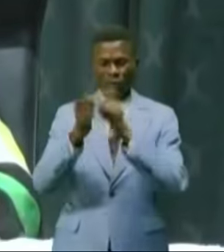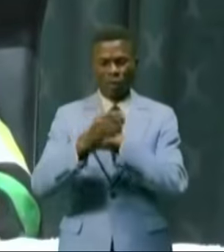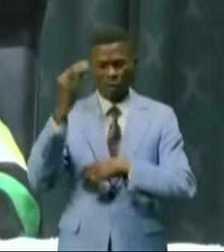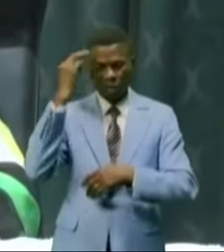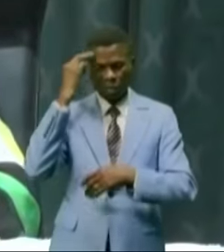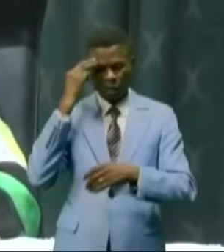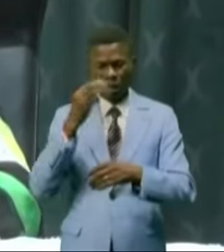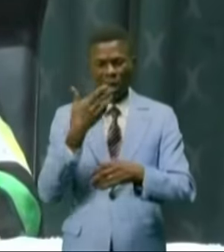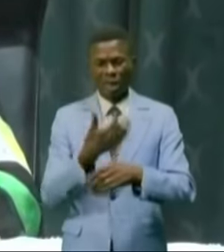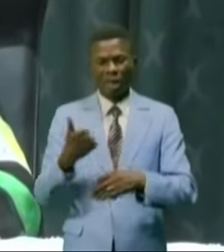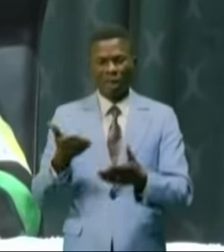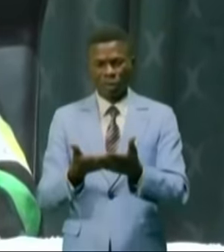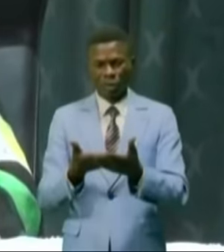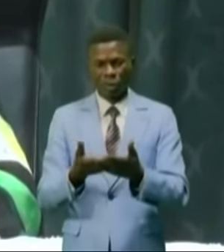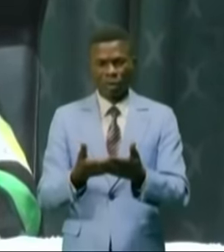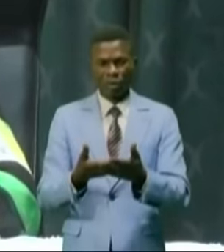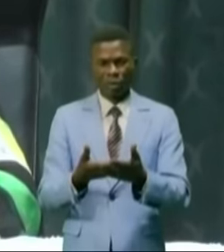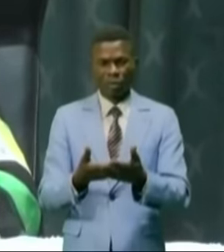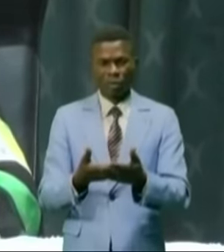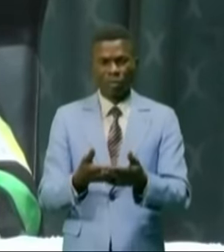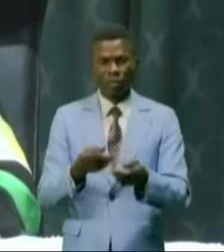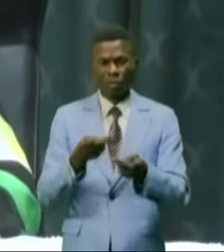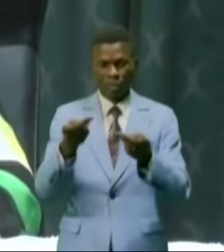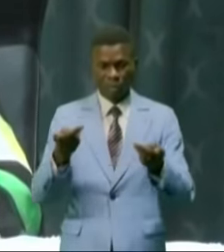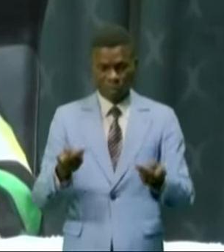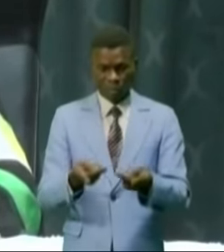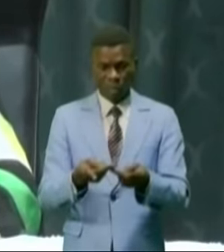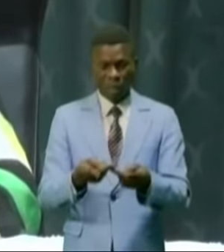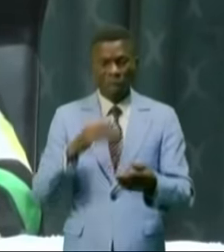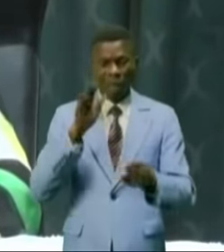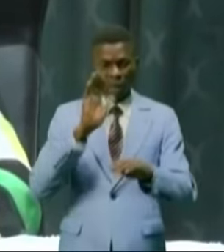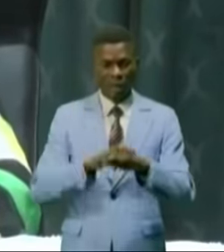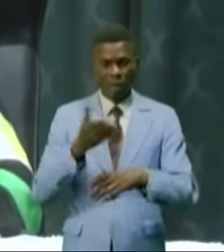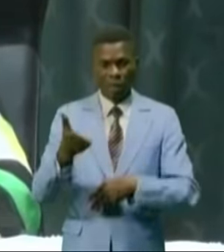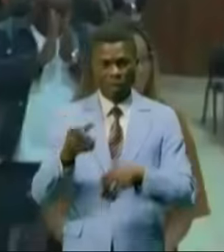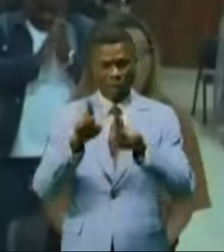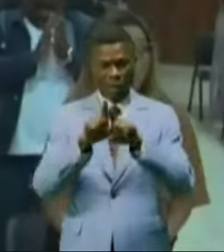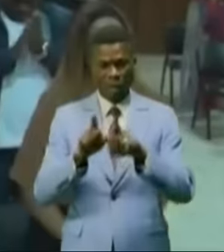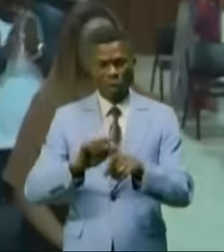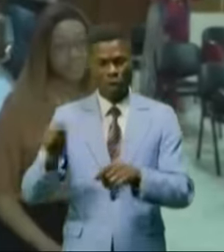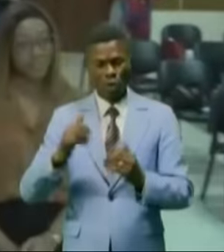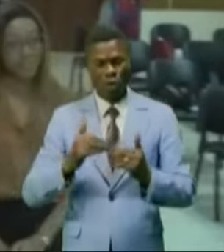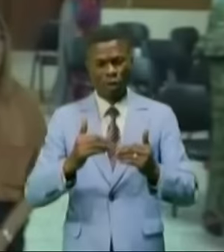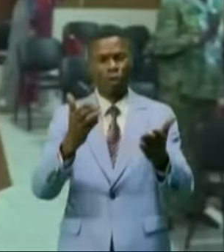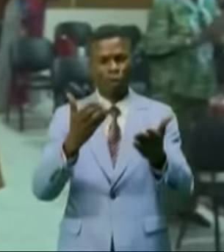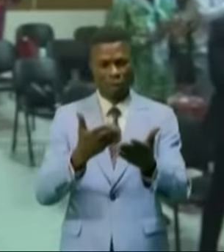dire là où ma regard est né et là les exemples.